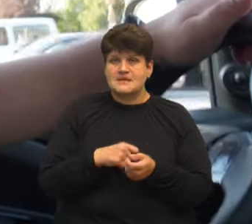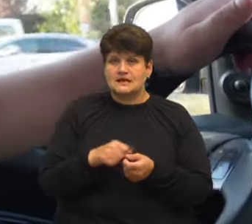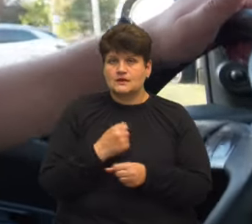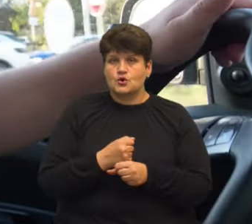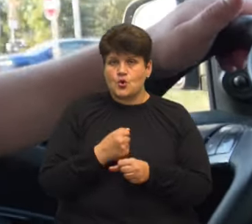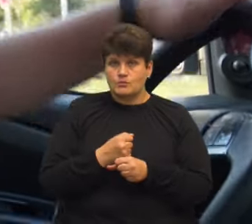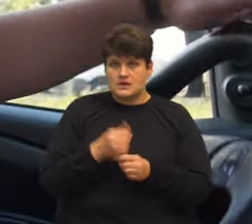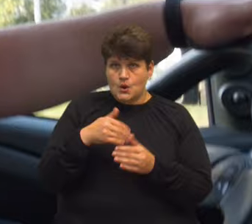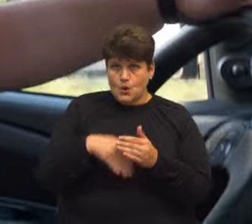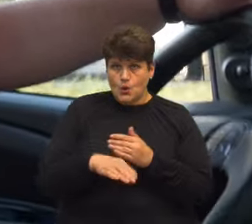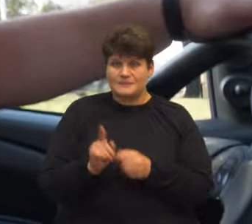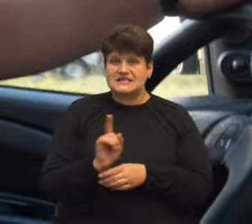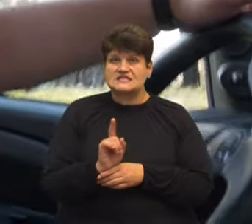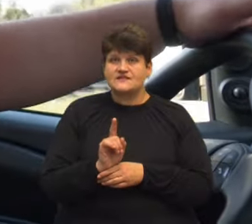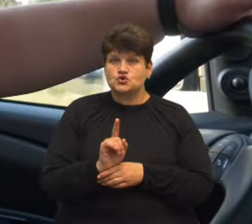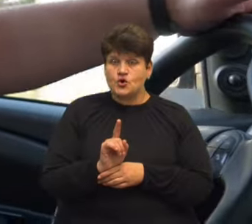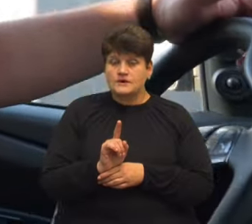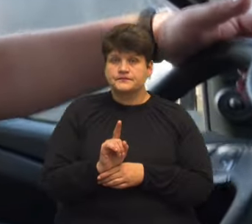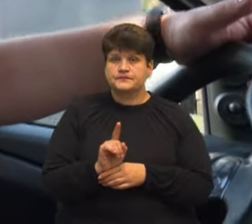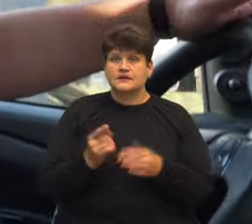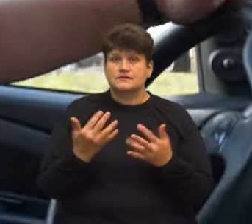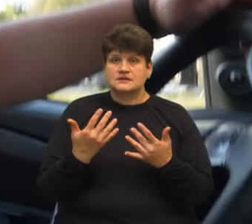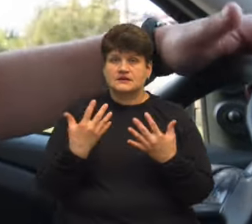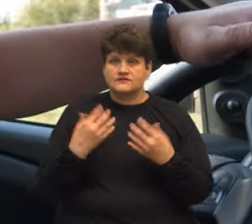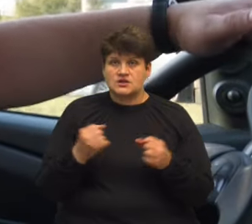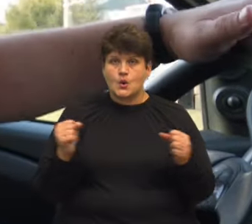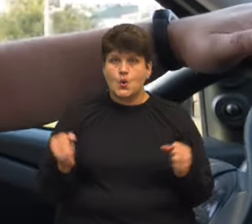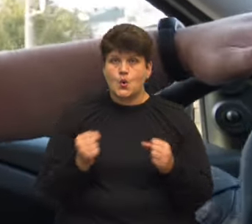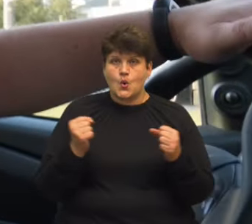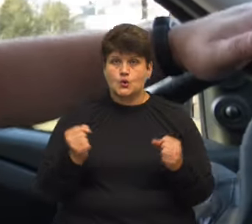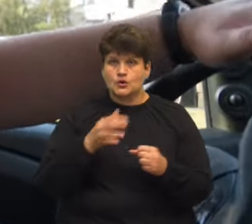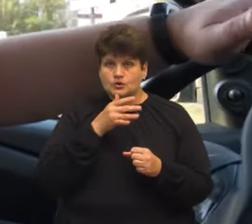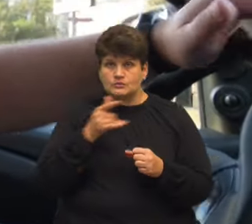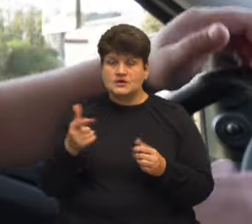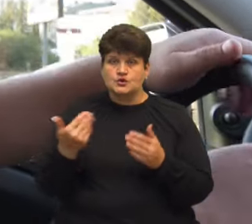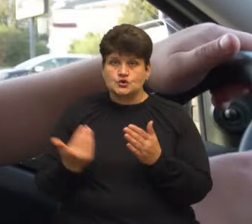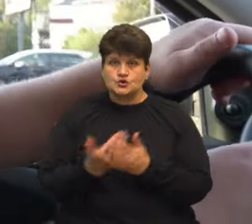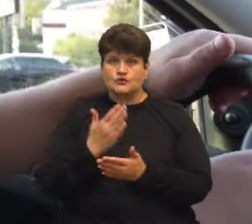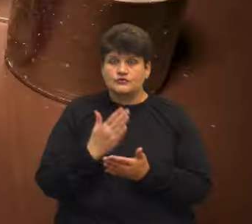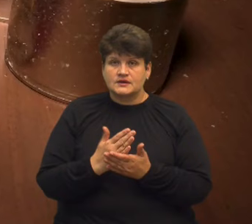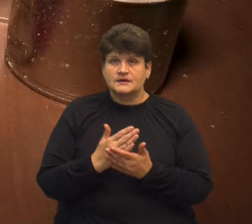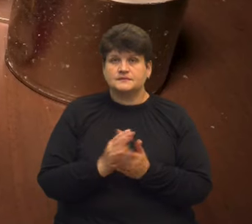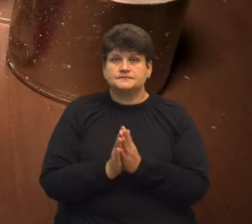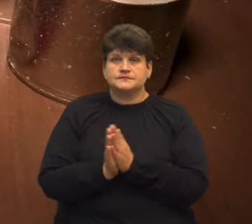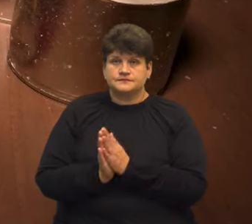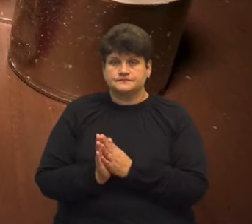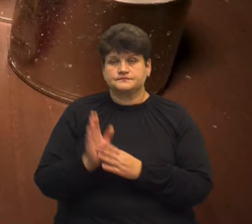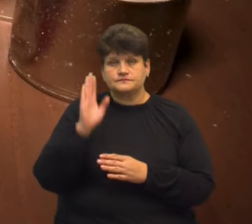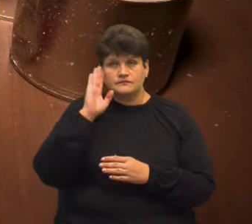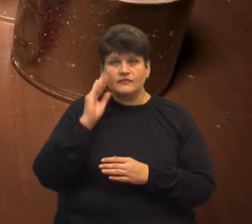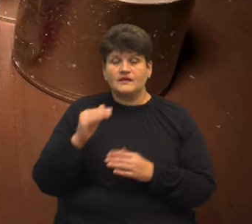виготовлення окопних свічок, оскільки вже прийшла холодна пора і знову є вже запит з фронту від хлопців.